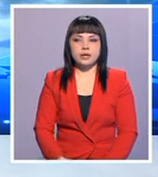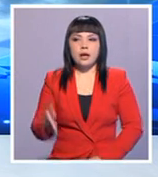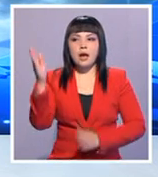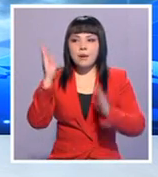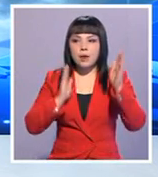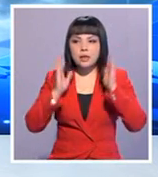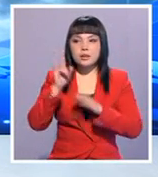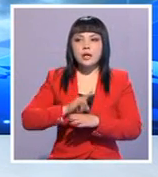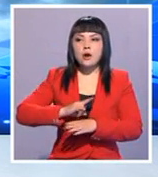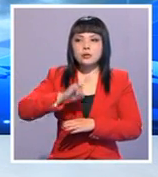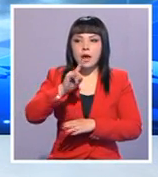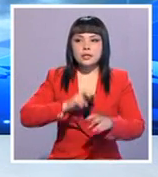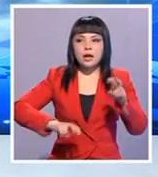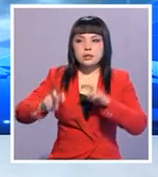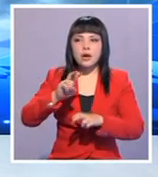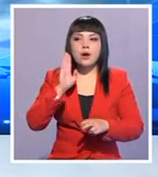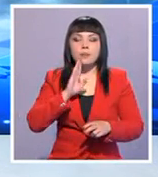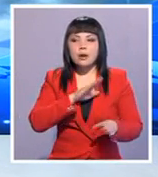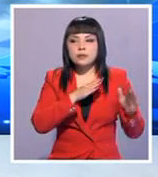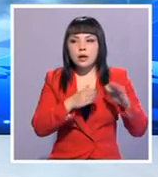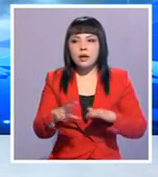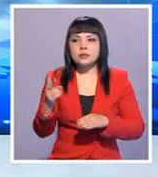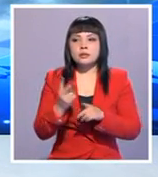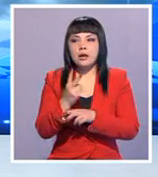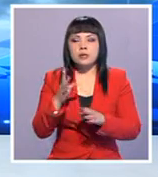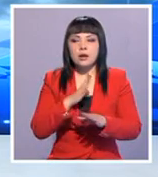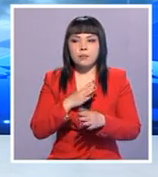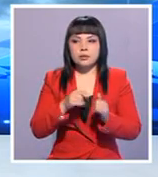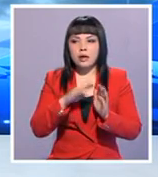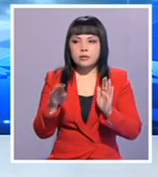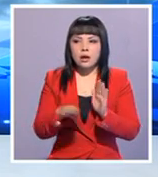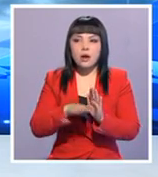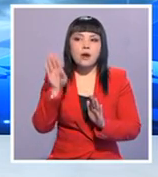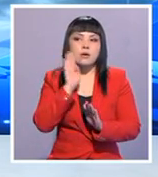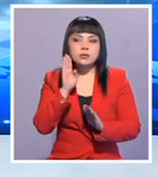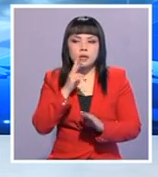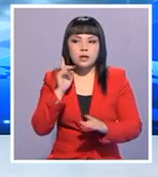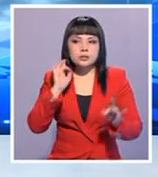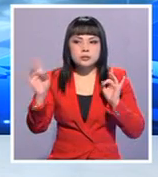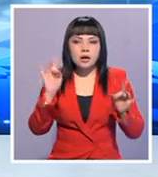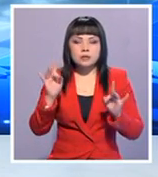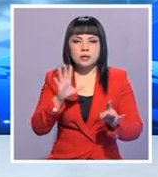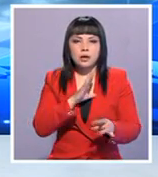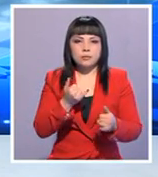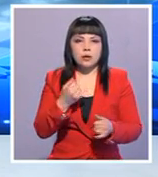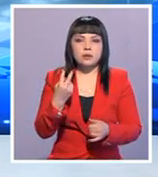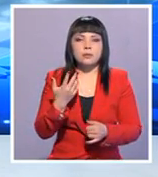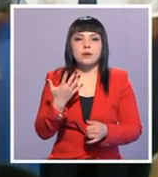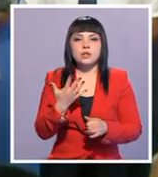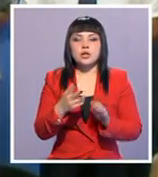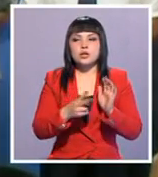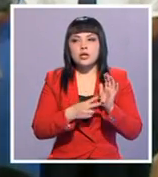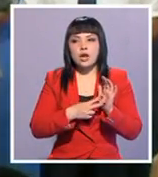Малайзиялық ұшақты іздеу барысында мұхит түбінен екі рет дыбыс естілді. Олардың біріншісі 5 минут 25 секундқа, екіншісі 7 минутқа